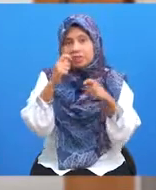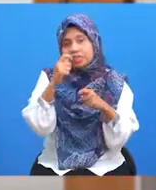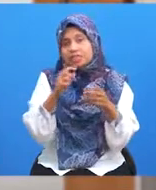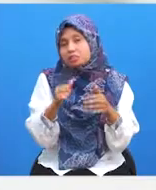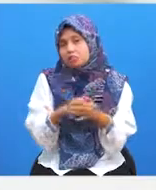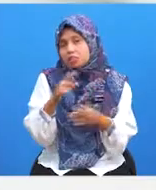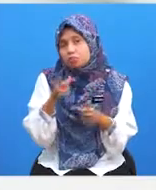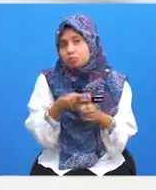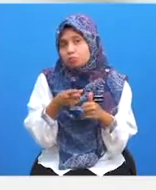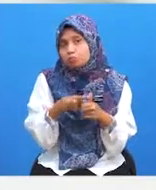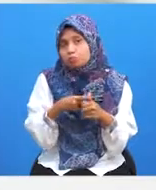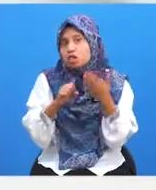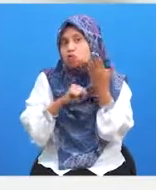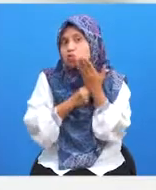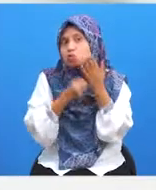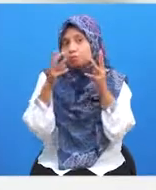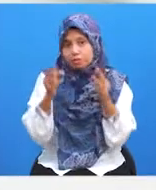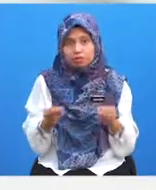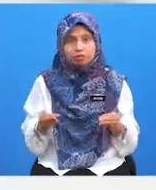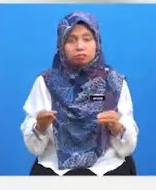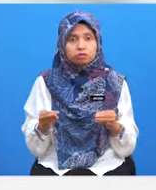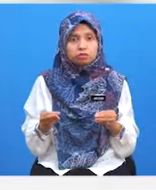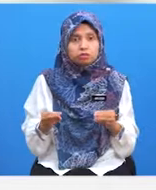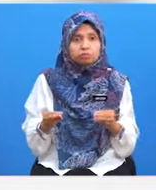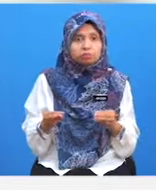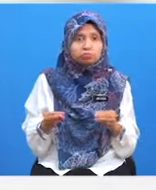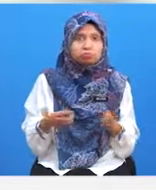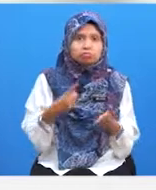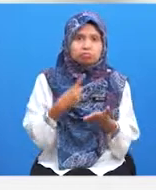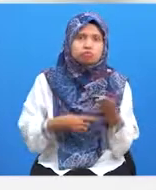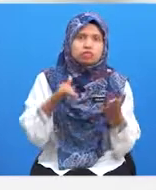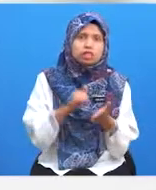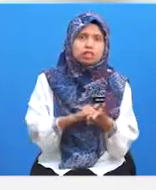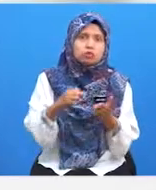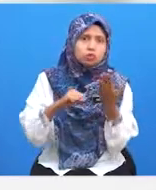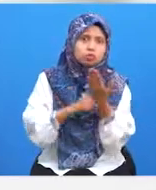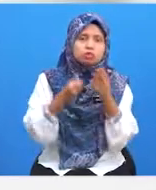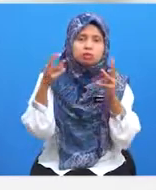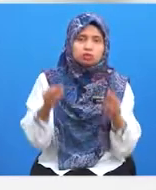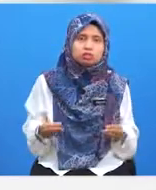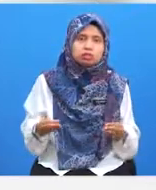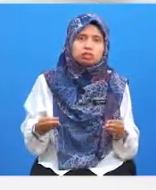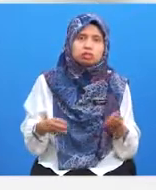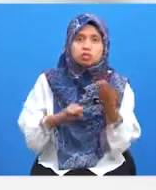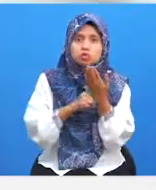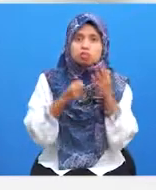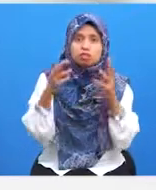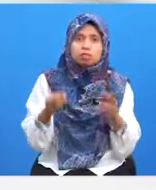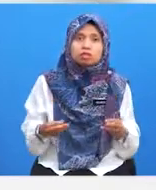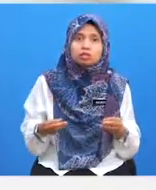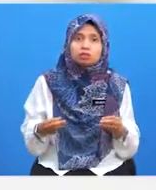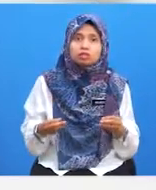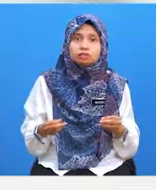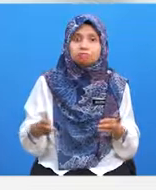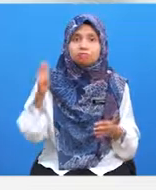ialah sumber manusia apa itu sungguh manusia sungguh manusia Allah tenaga